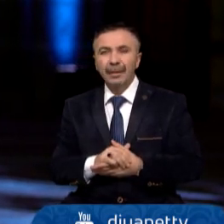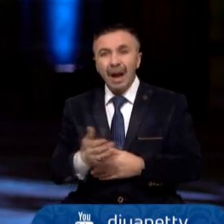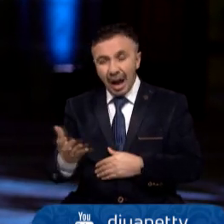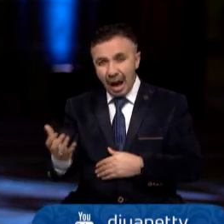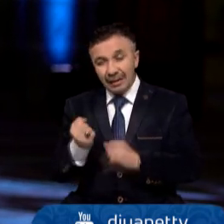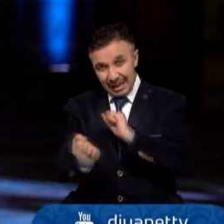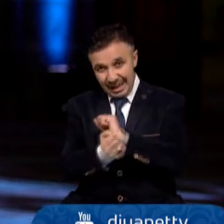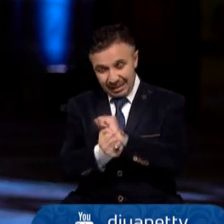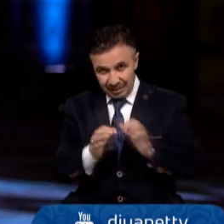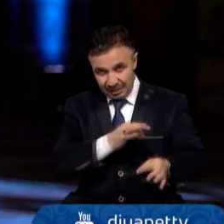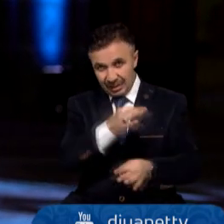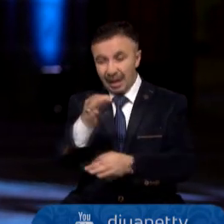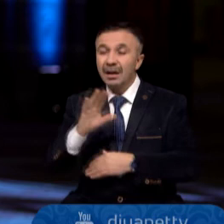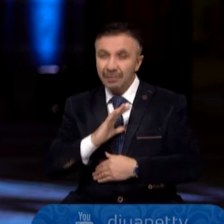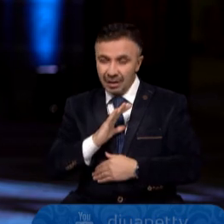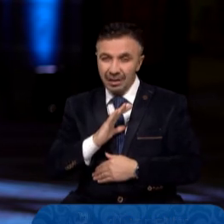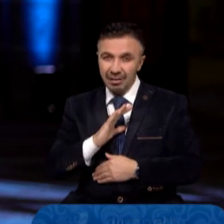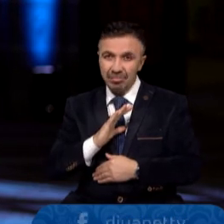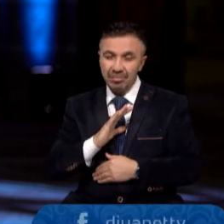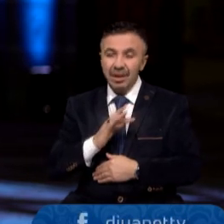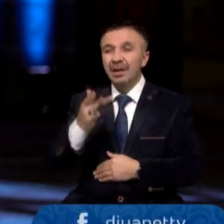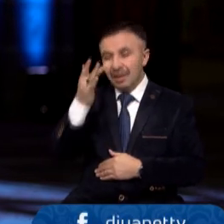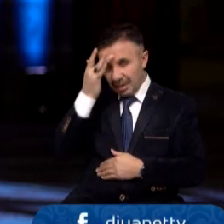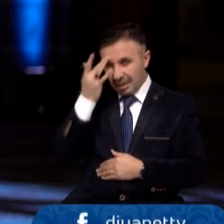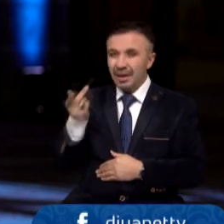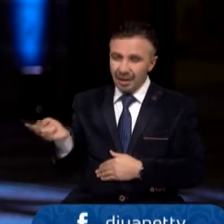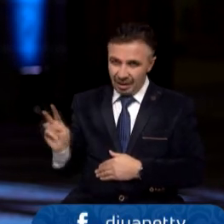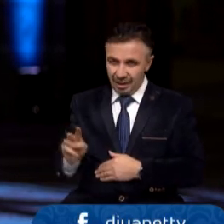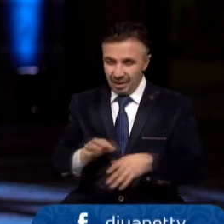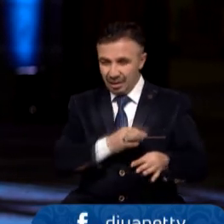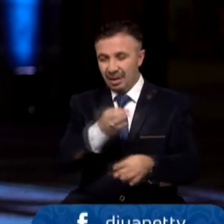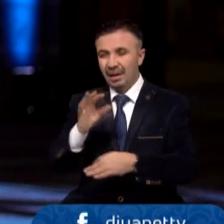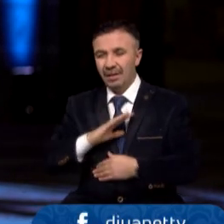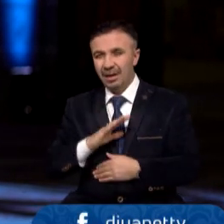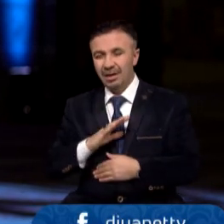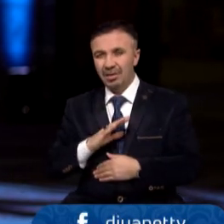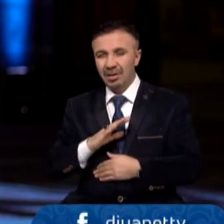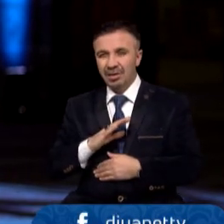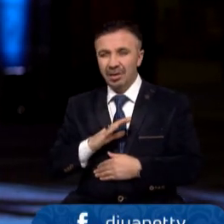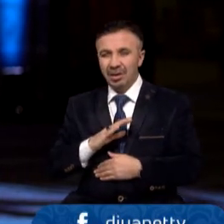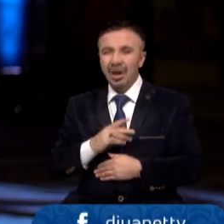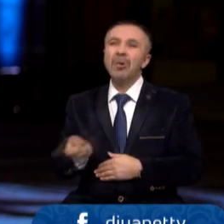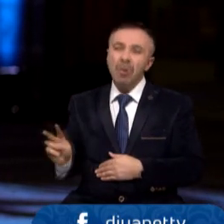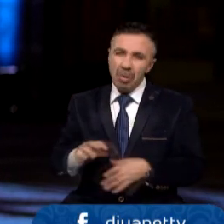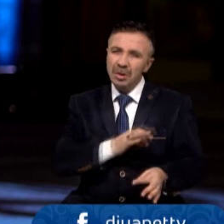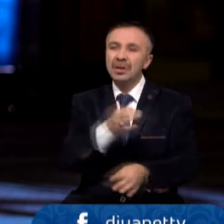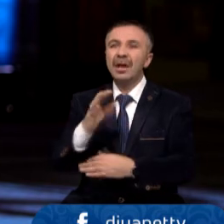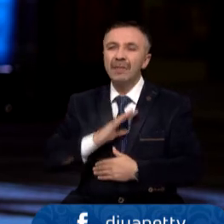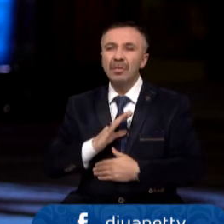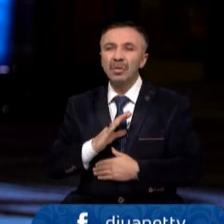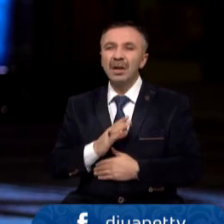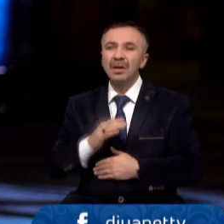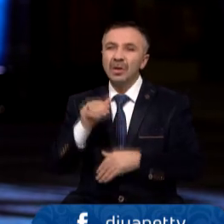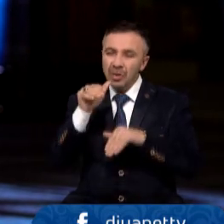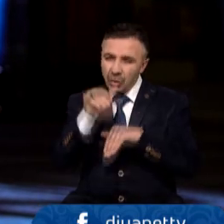var o alınan esirler var bu şehitler var Diğer tarafta ölüler